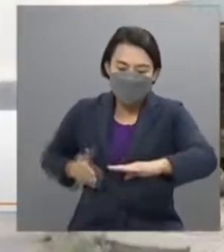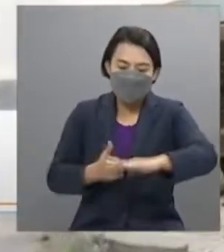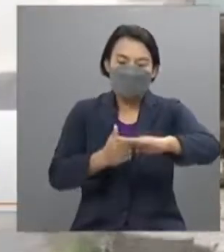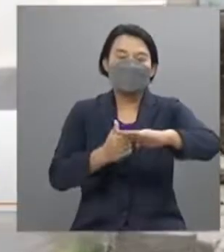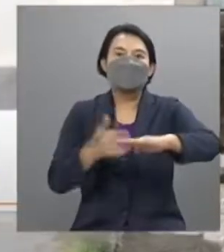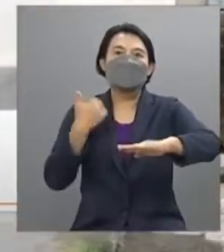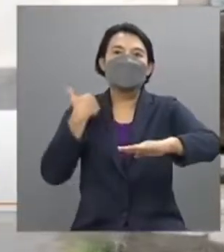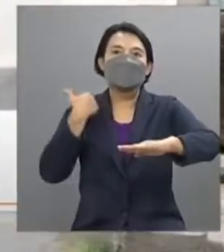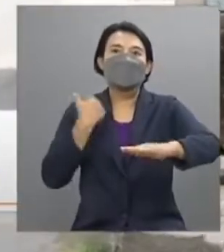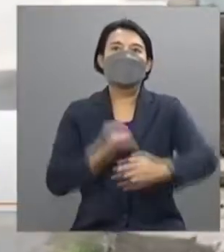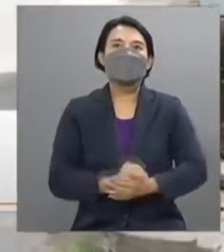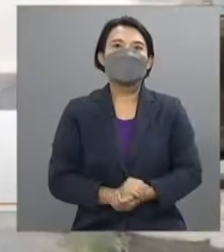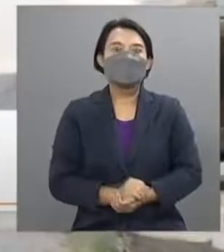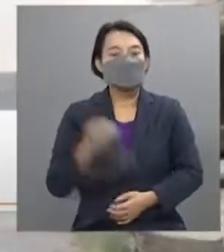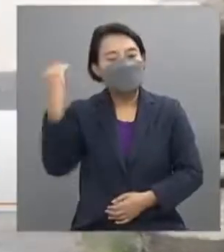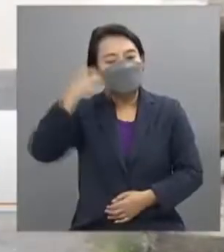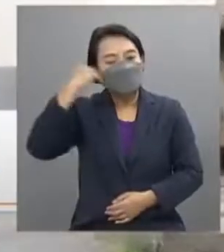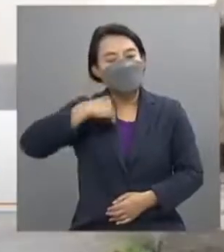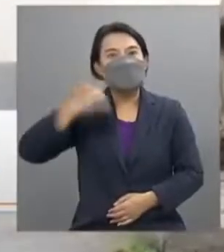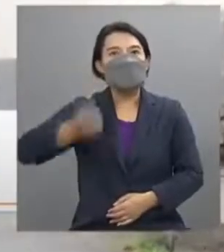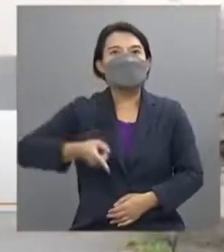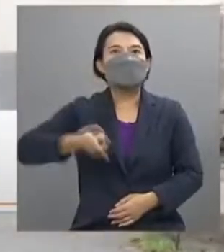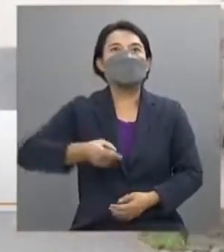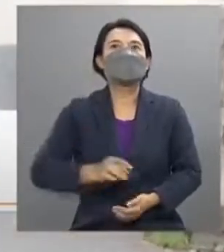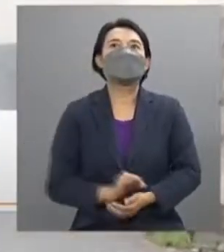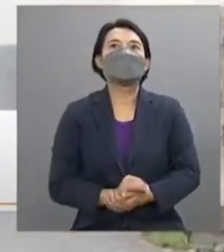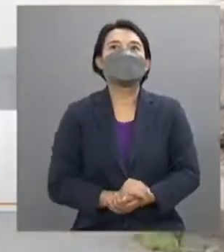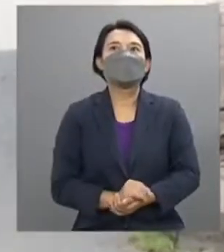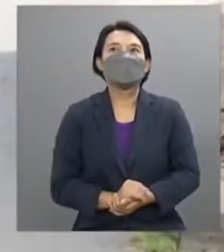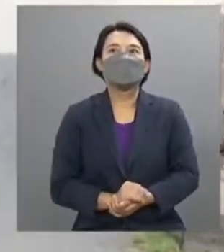นี้เป็นประจำค่ะ